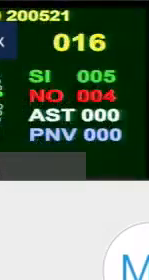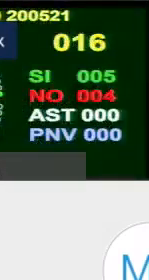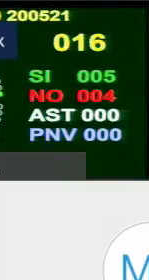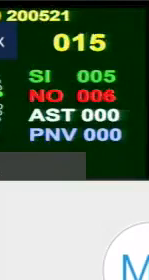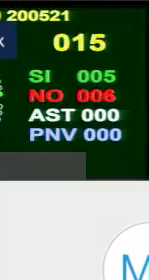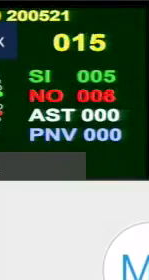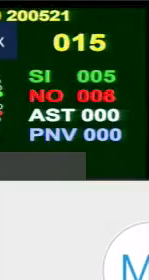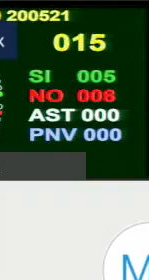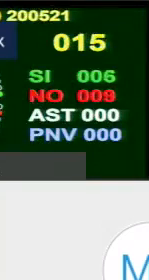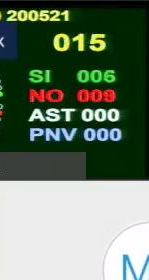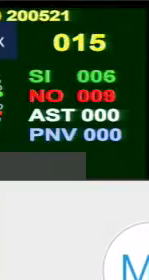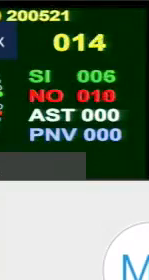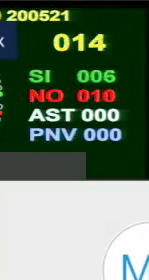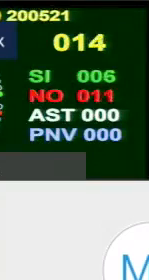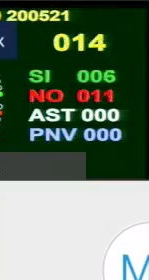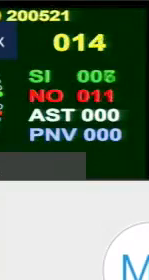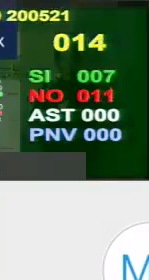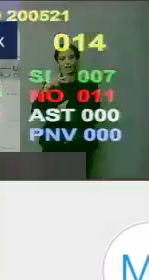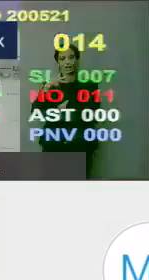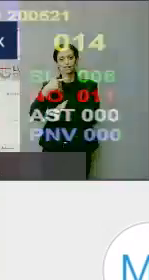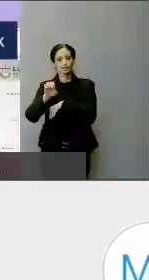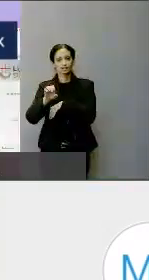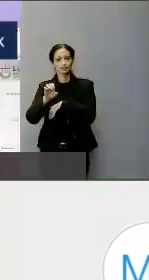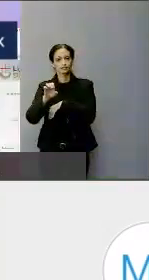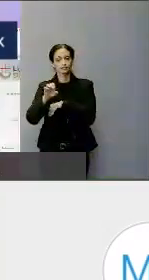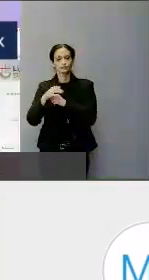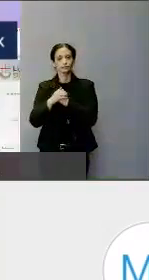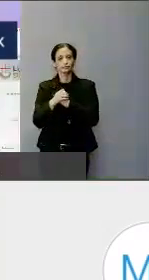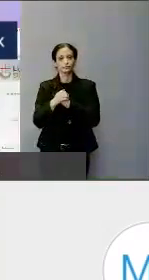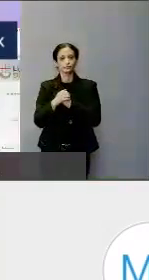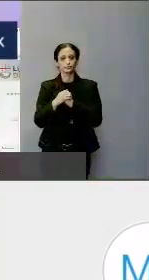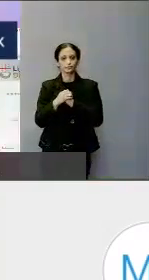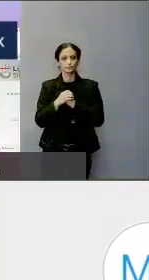da remoto su 188 consigliere avvenente